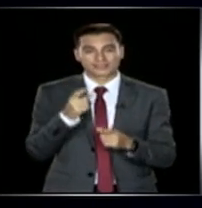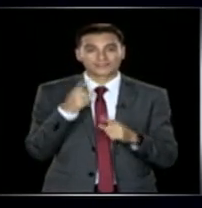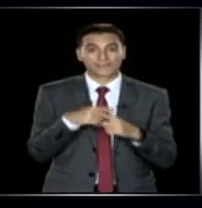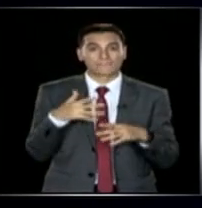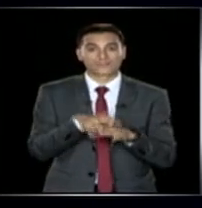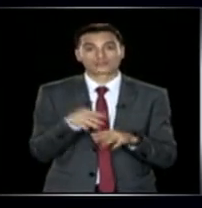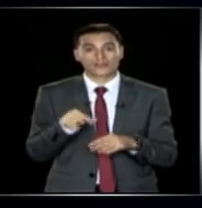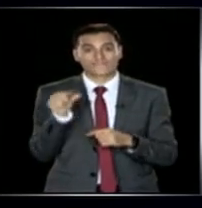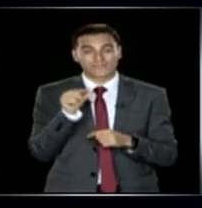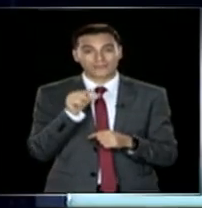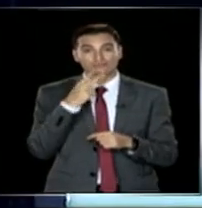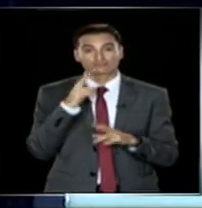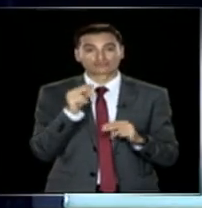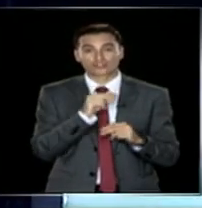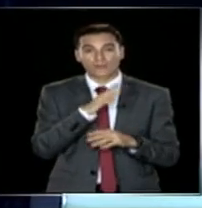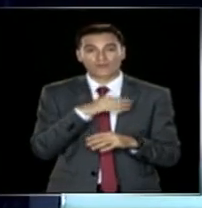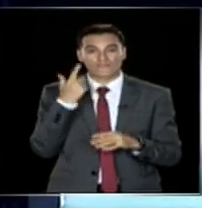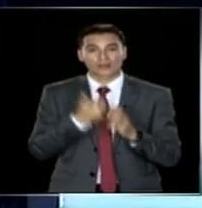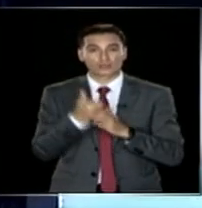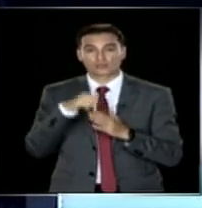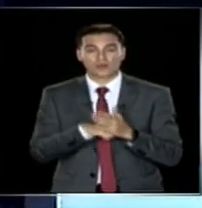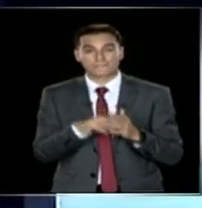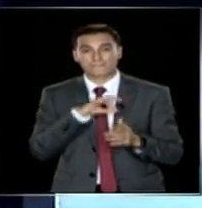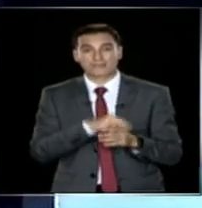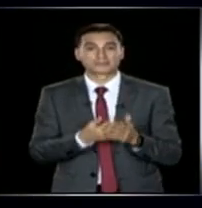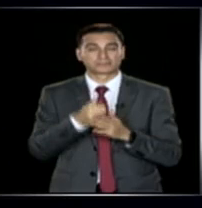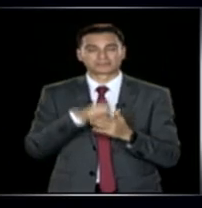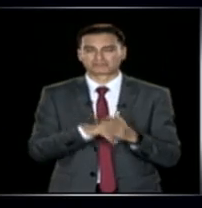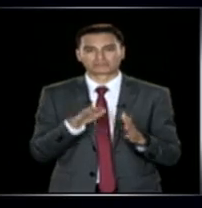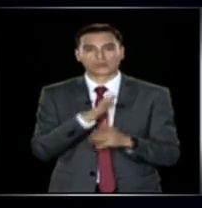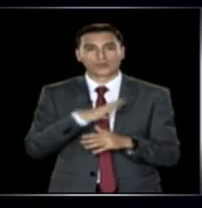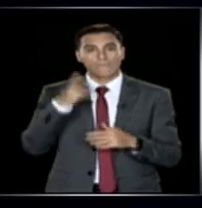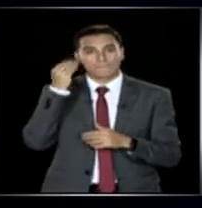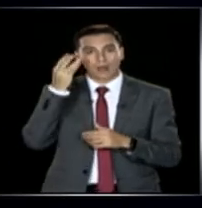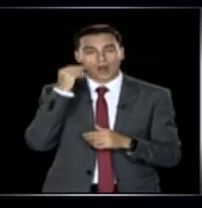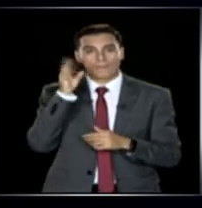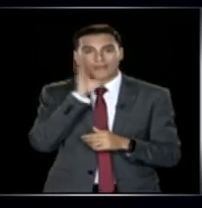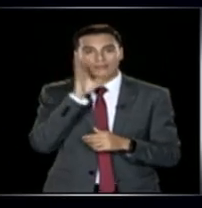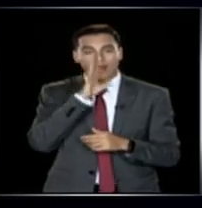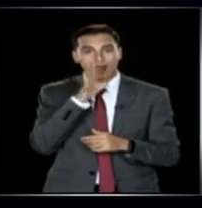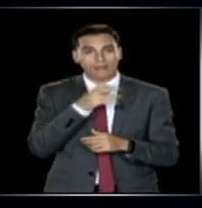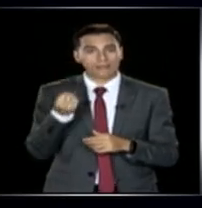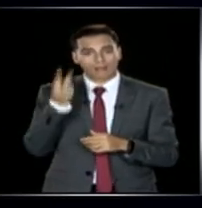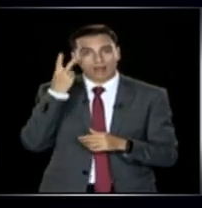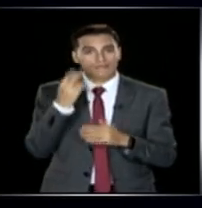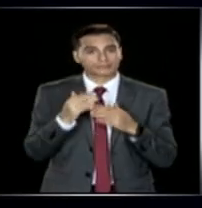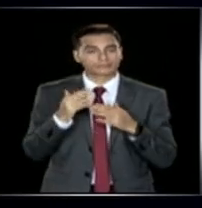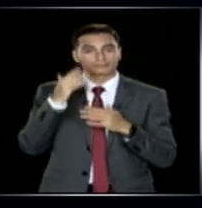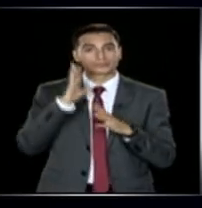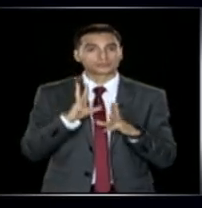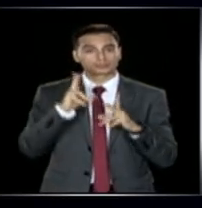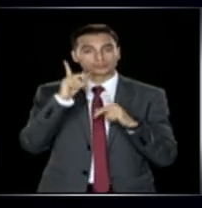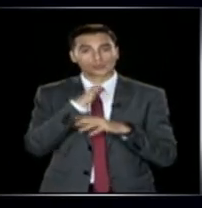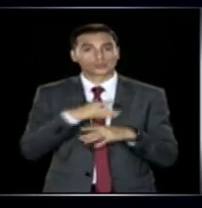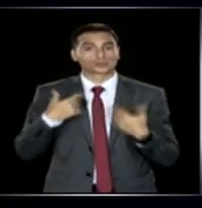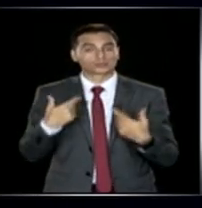فيه على فكرة ما هيش زي ما حضرتك اتفضلت فوز وخسارة ومكسب، هي معلومات بيتم اكتسابها، هي مشاركة جميلة، هي مساعدة